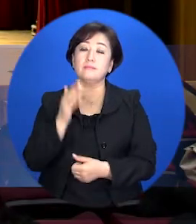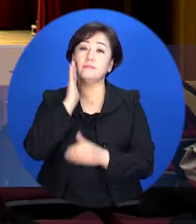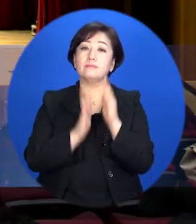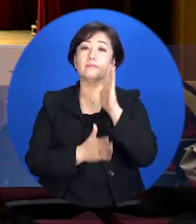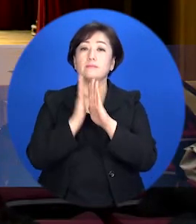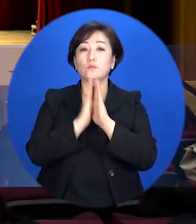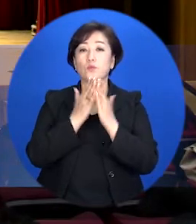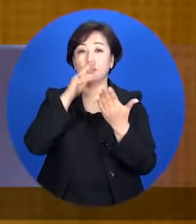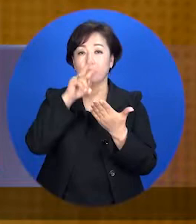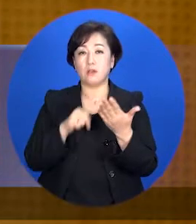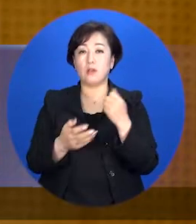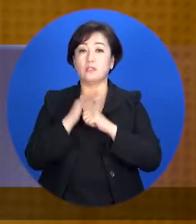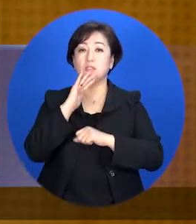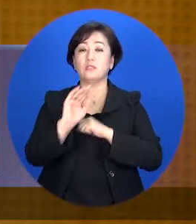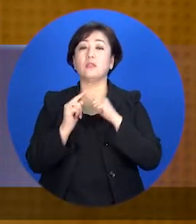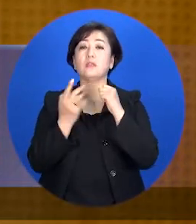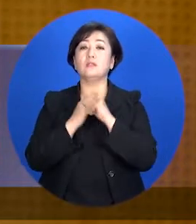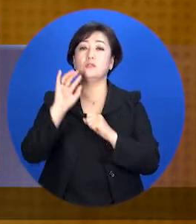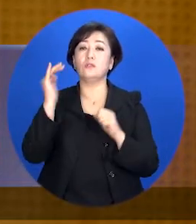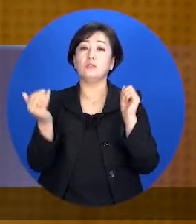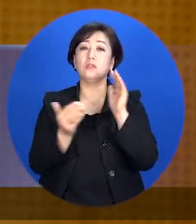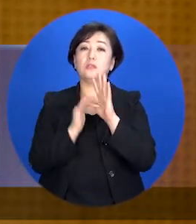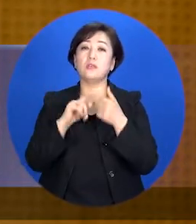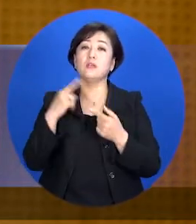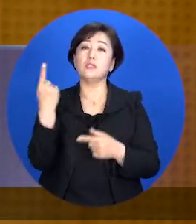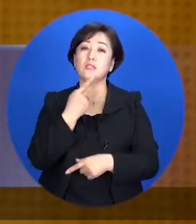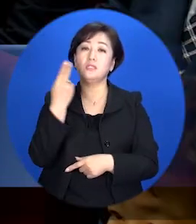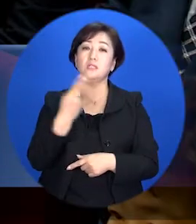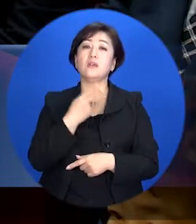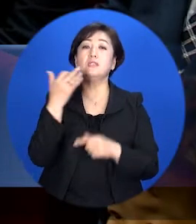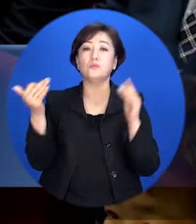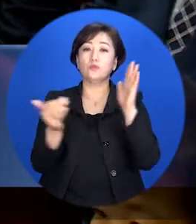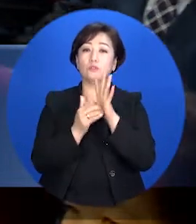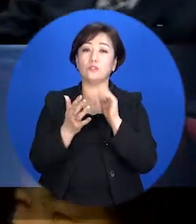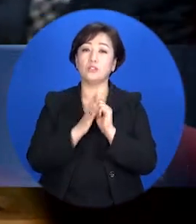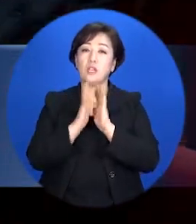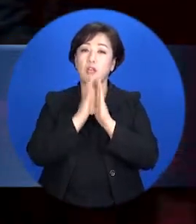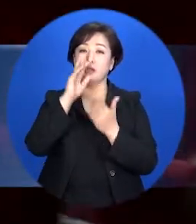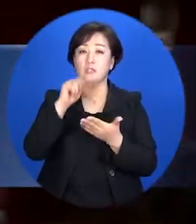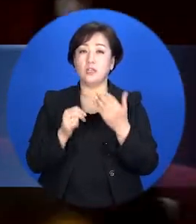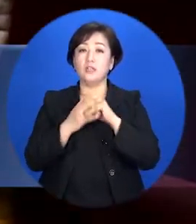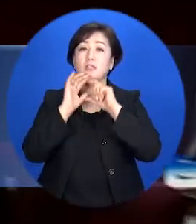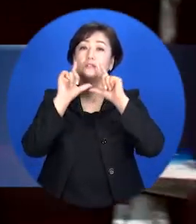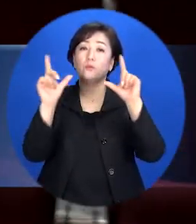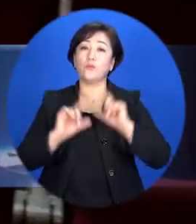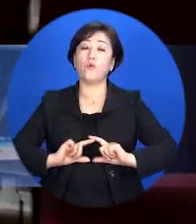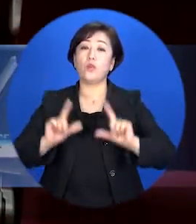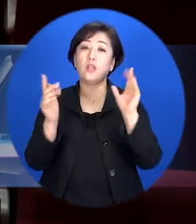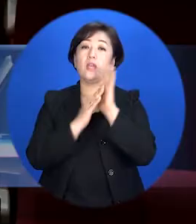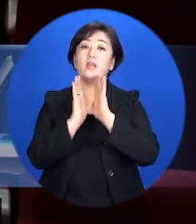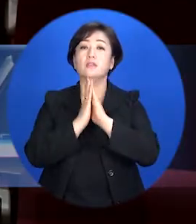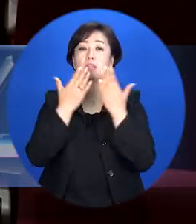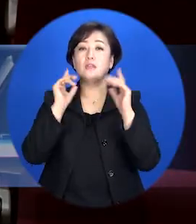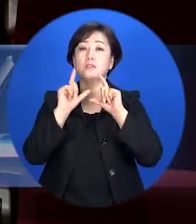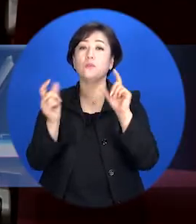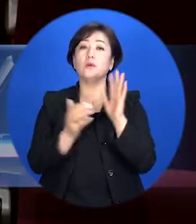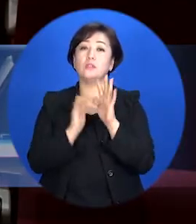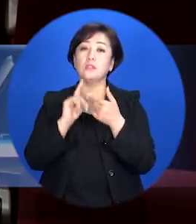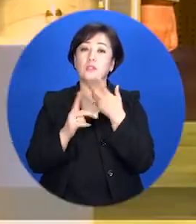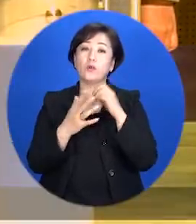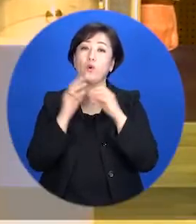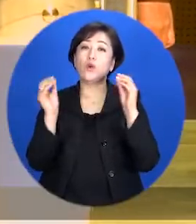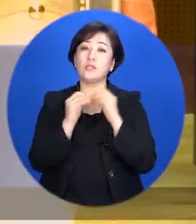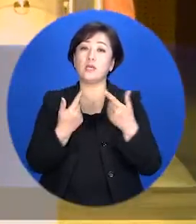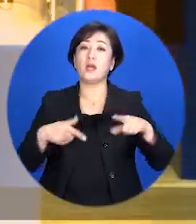울산 도서관이 개관 1주년을 맞아 2019년 책 읽는 울산, 올해의 책 선포식을 개최했습니다. 특히